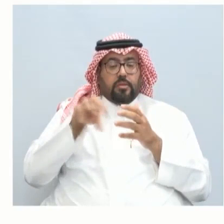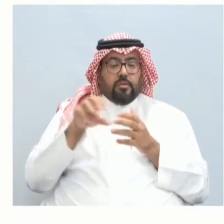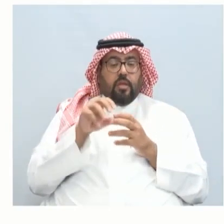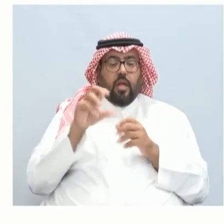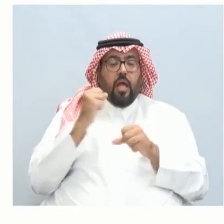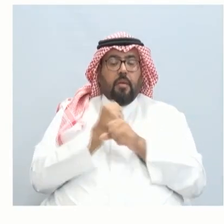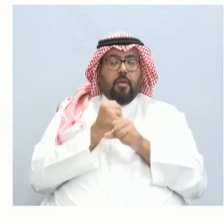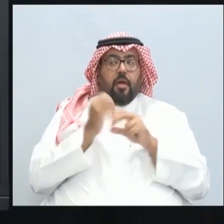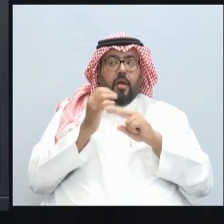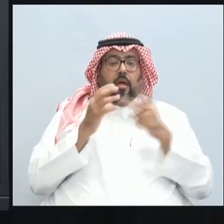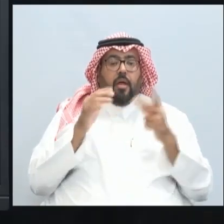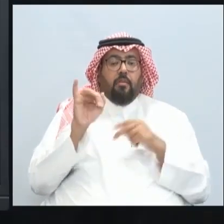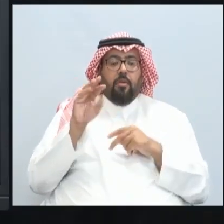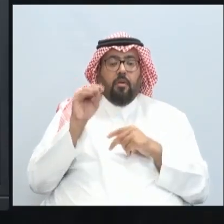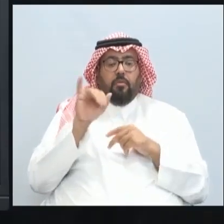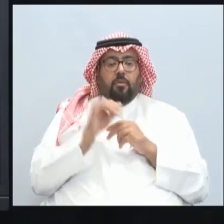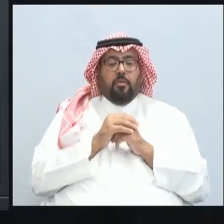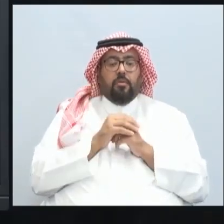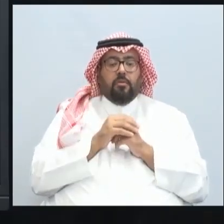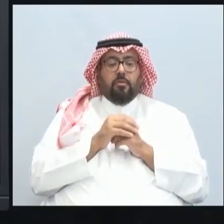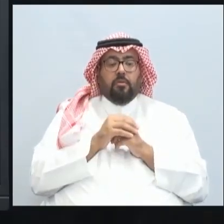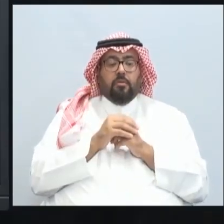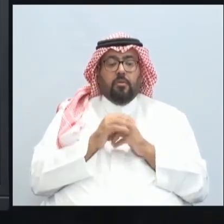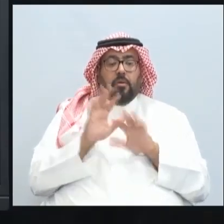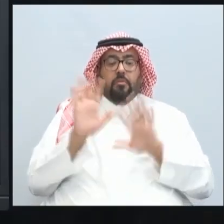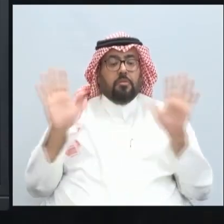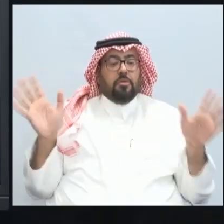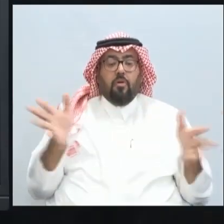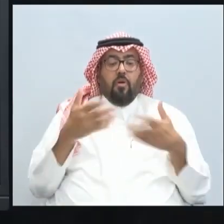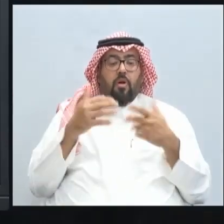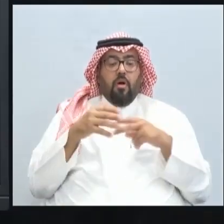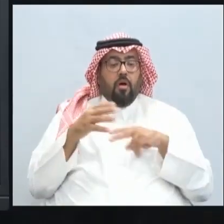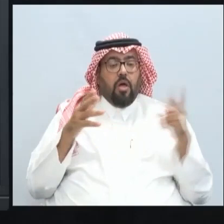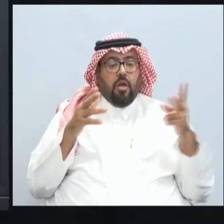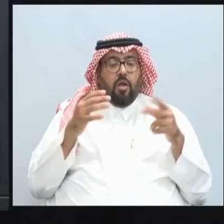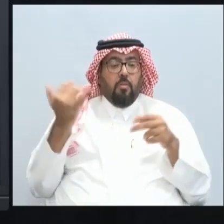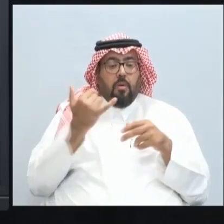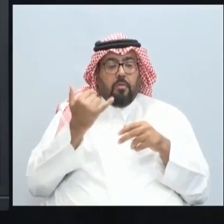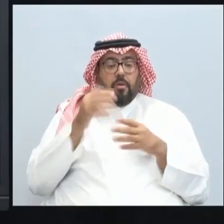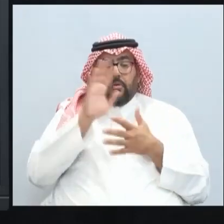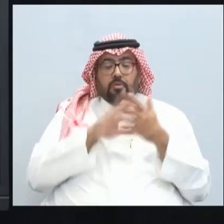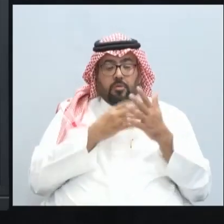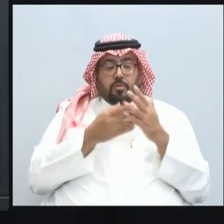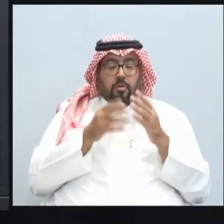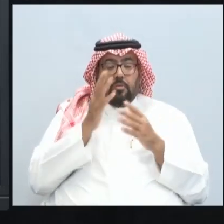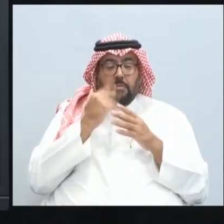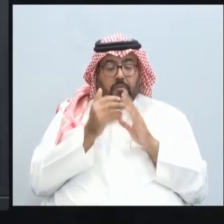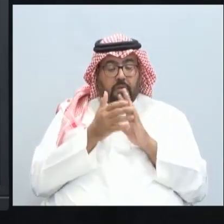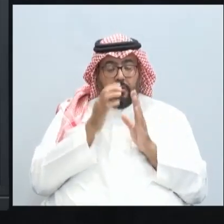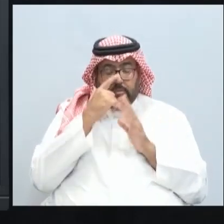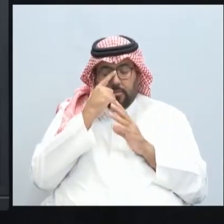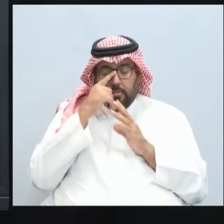الاعمال غير مهمه هل انها تاتي كلها غير مهمه ولا نضعها في جدولنا او في جدول